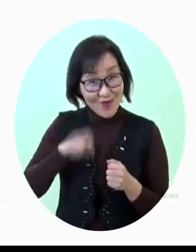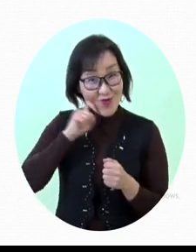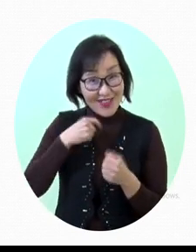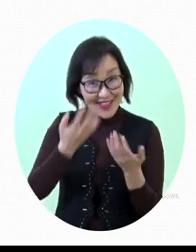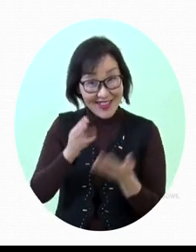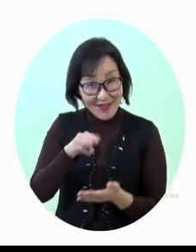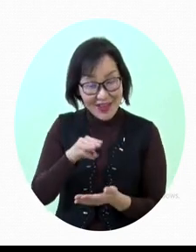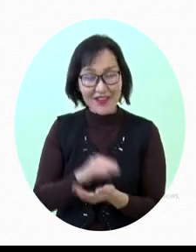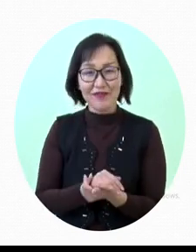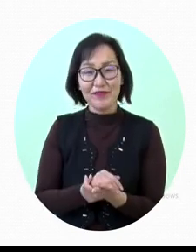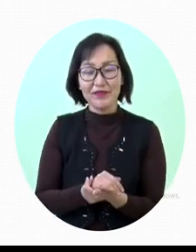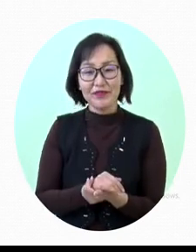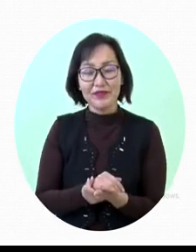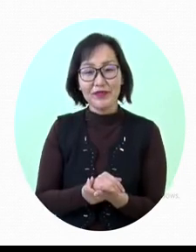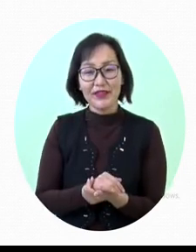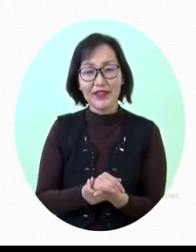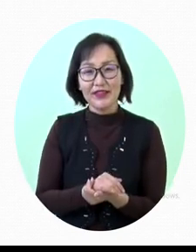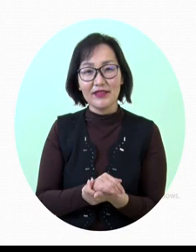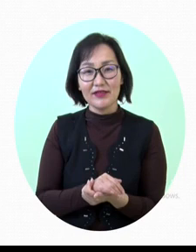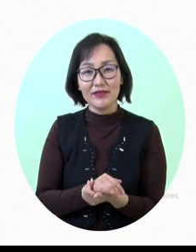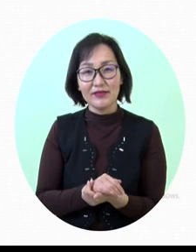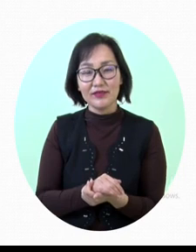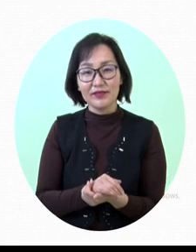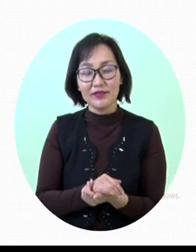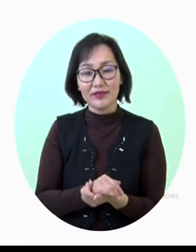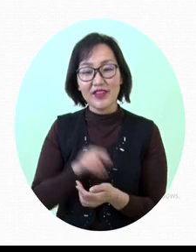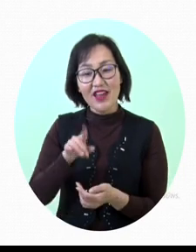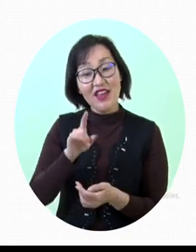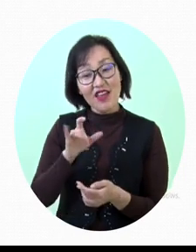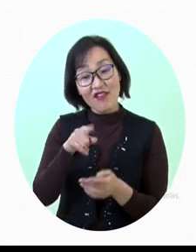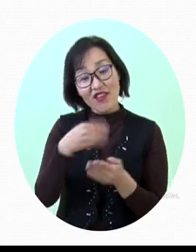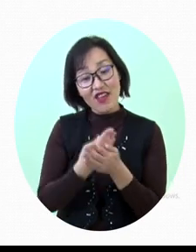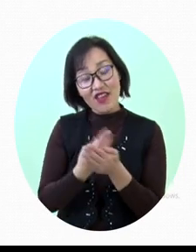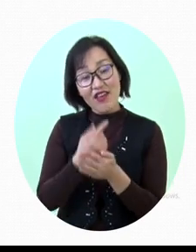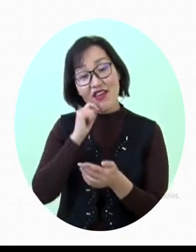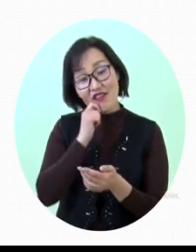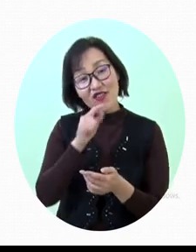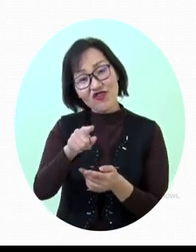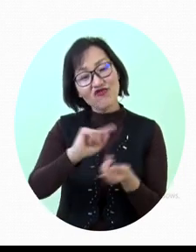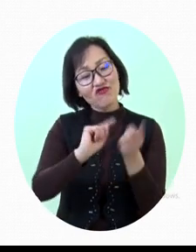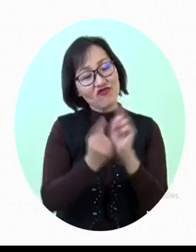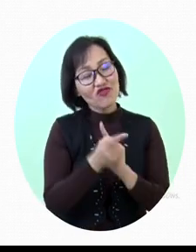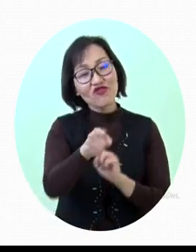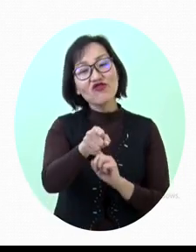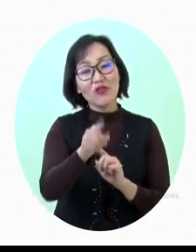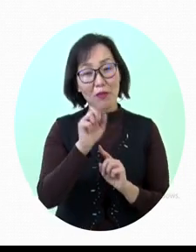За дараагийн асуултанд хариулаад мөн бичцгээе. Хэрвээ чи шидтэн бол юу хийх байсан бэ?